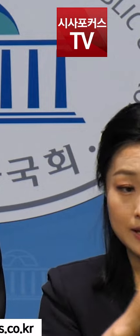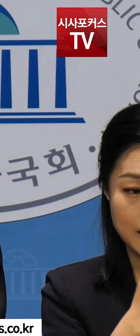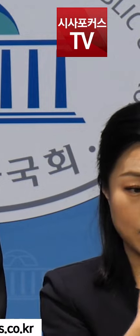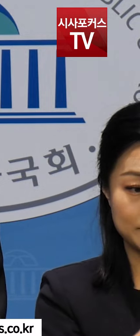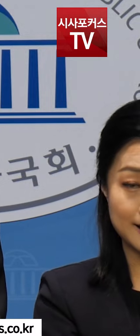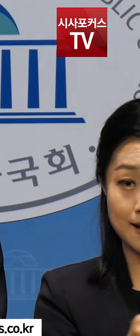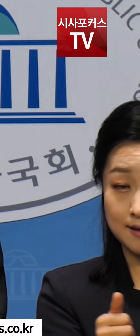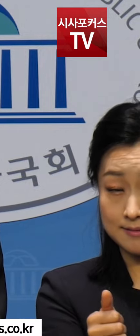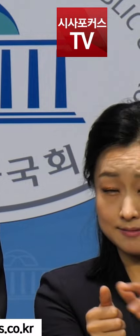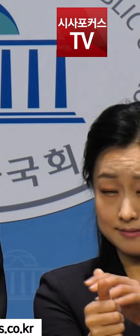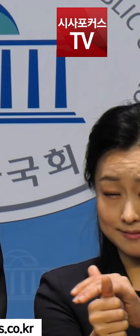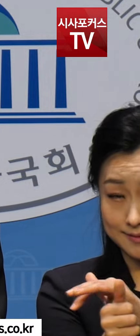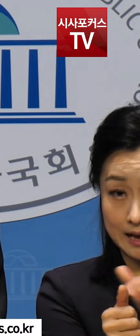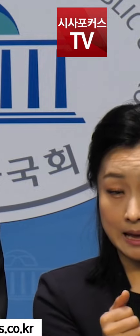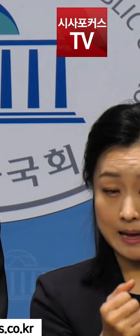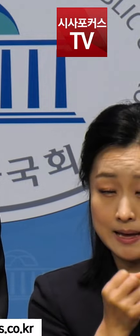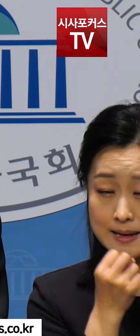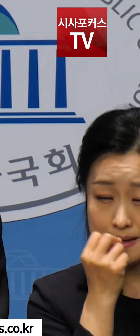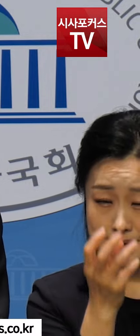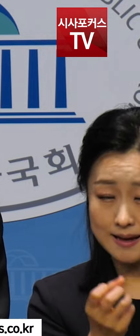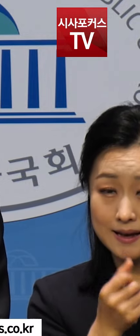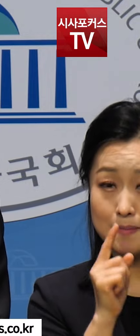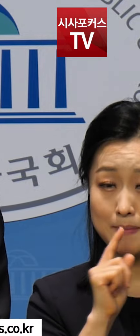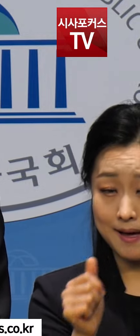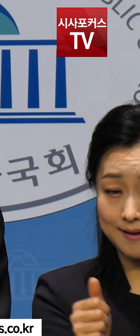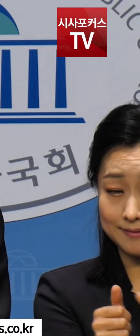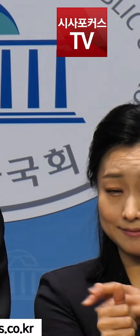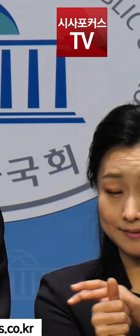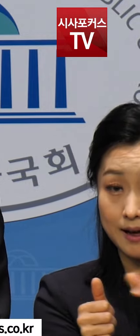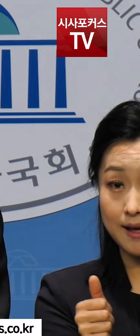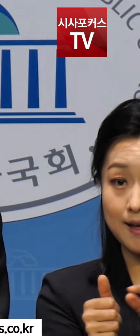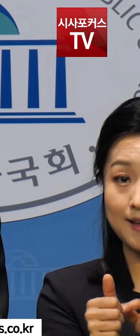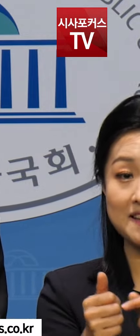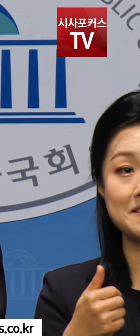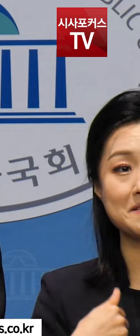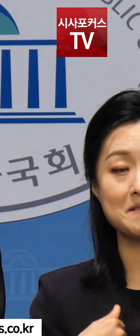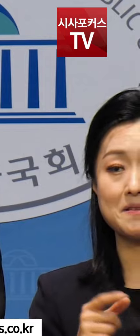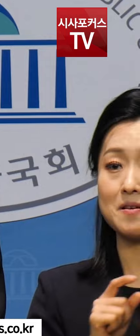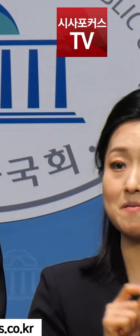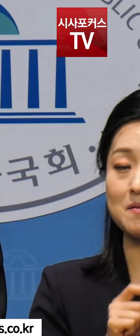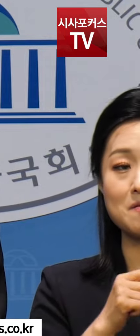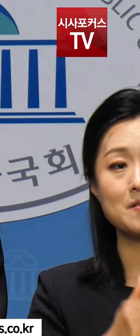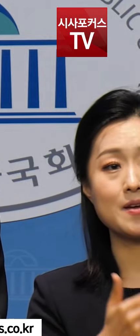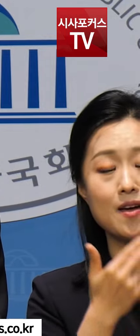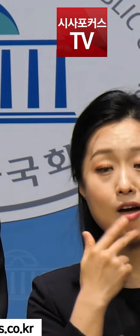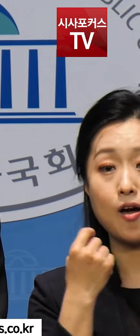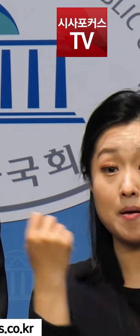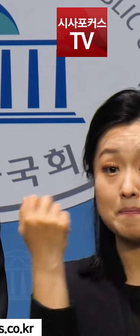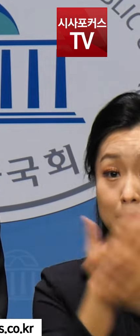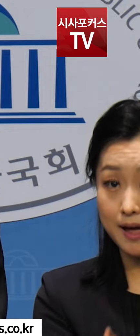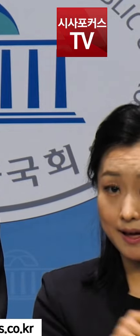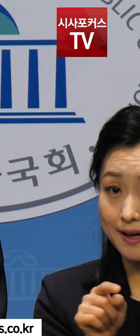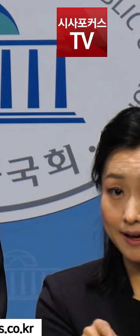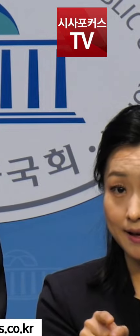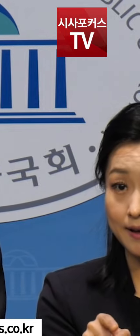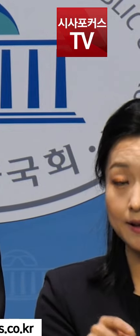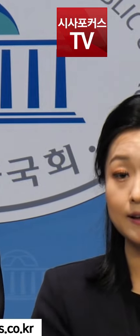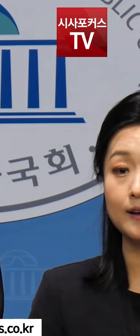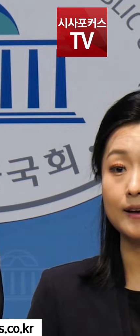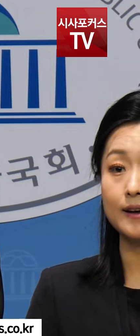정치검찰의 진술 자판기라는 비판을 받고 있는 유동규 등 일련의 정치 사건에서 밝혀지고 있는